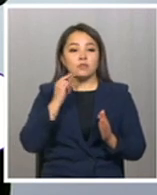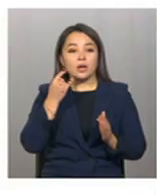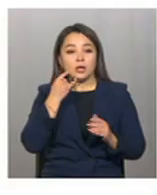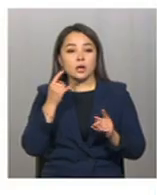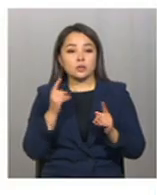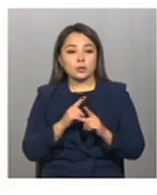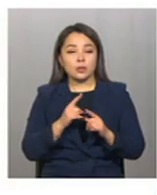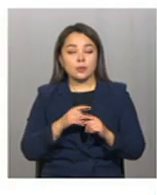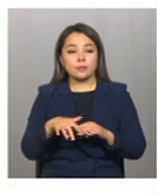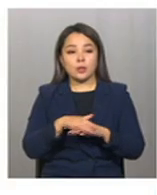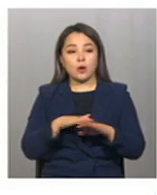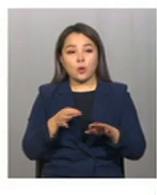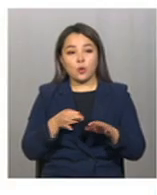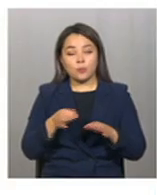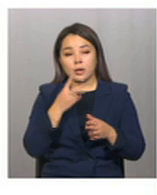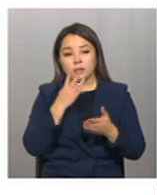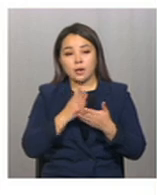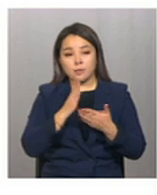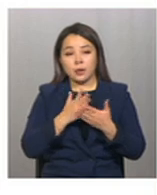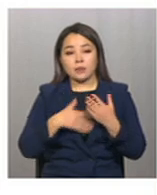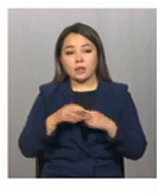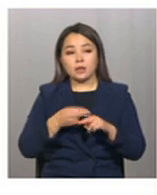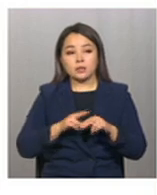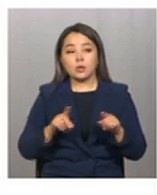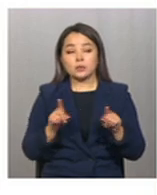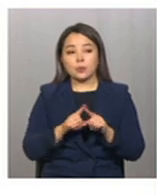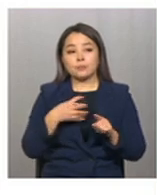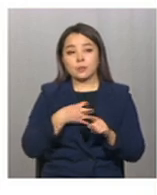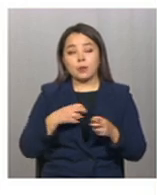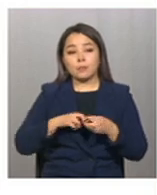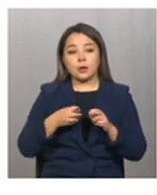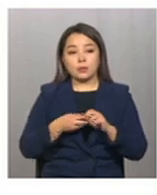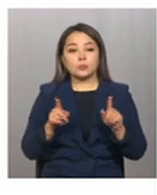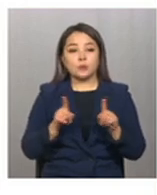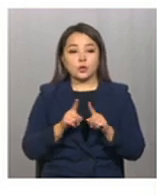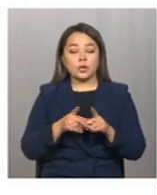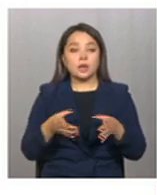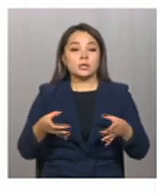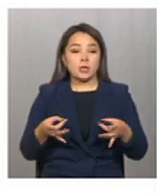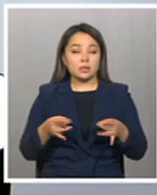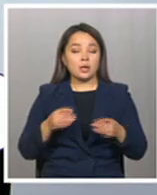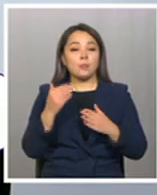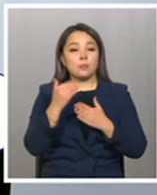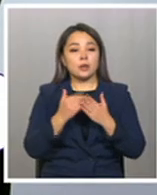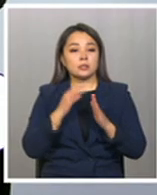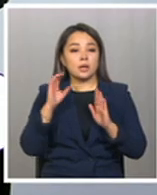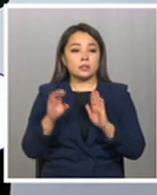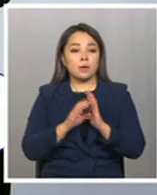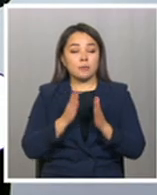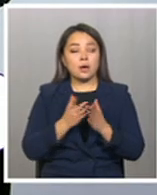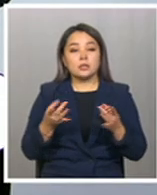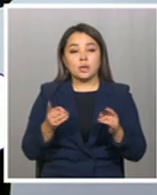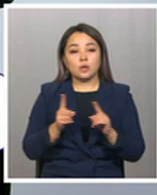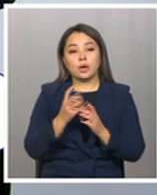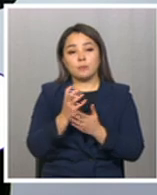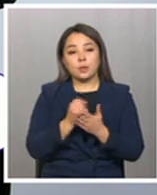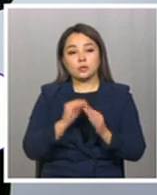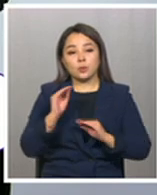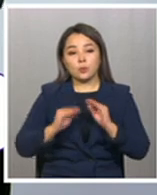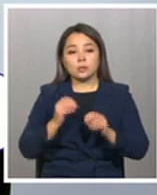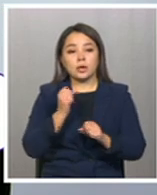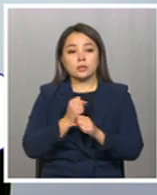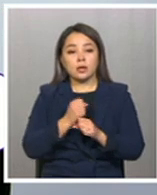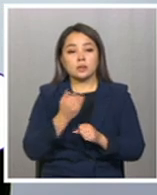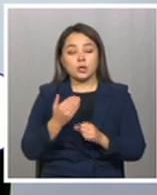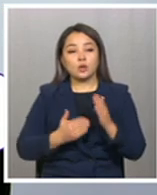құрайды. Яғни бұл аймақтың да негізгі проблемалары бұл шикізатқа бағдарлану, шикізат базасы өңделуінің